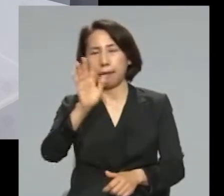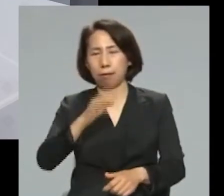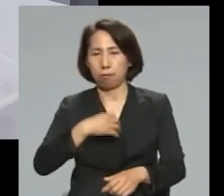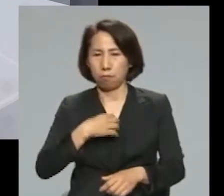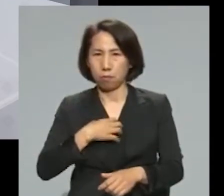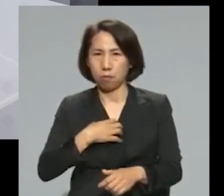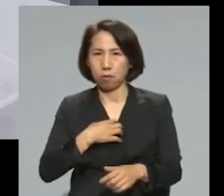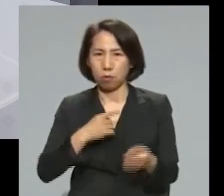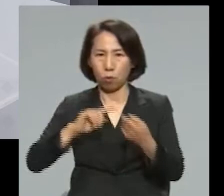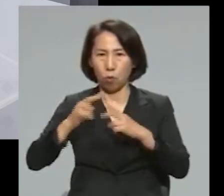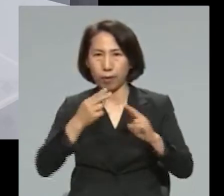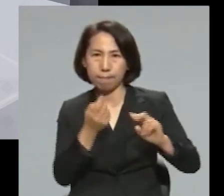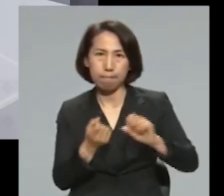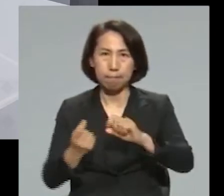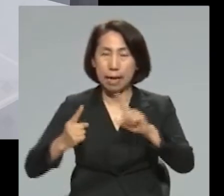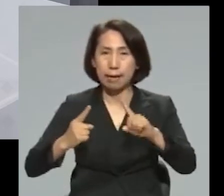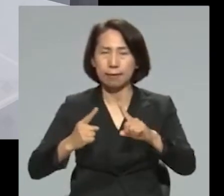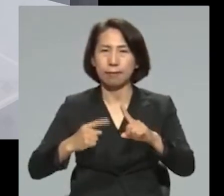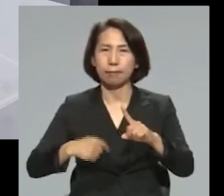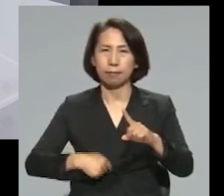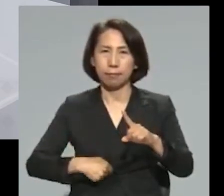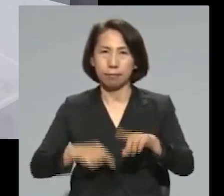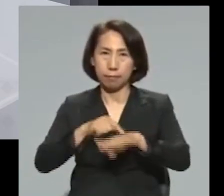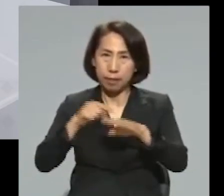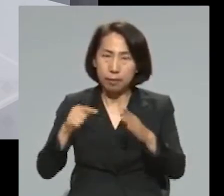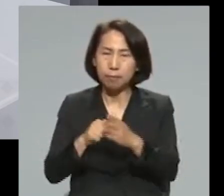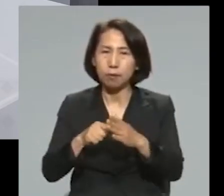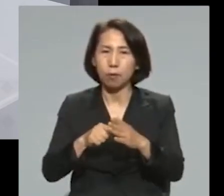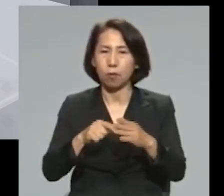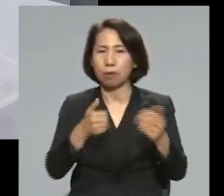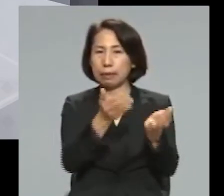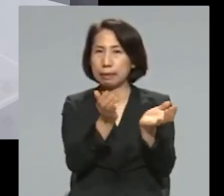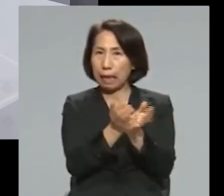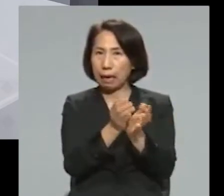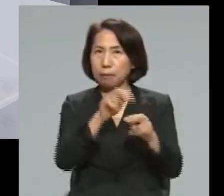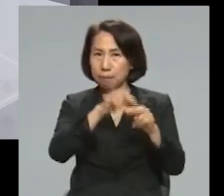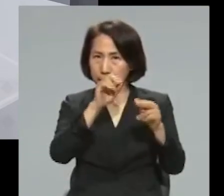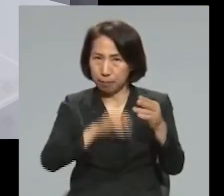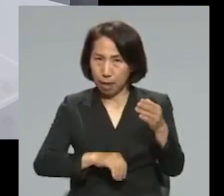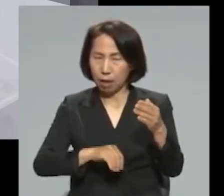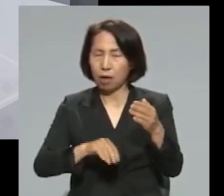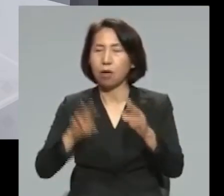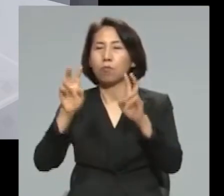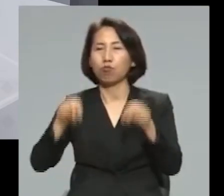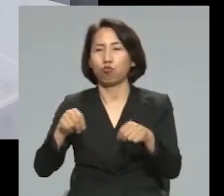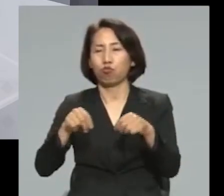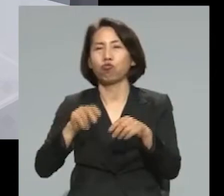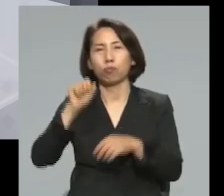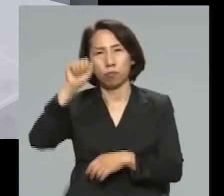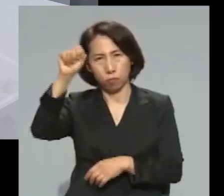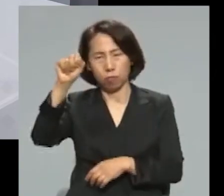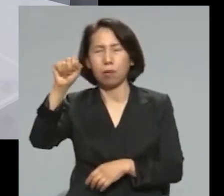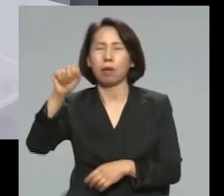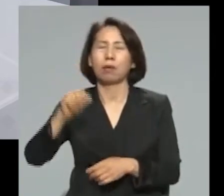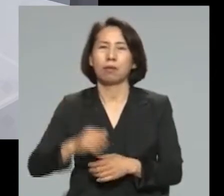살려야 한다는 충심으로 탈당하고 무소속으로 출마를 강행하였습니다.